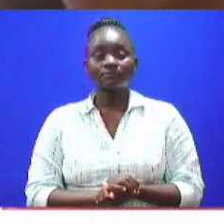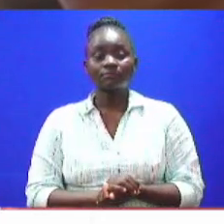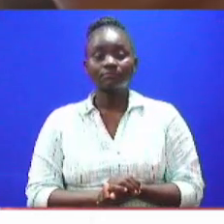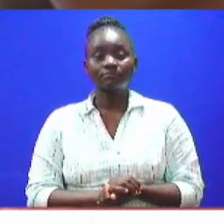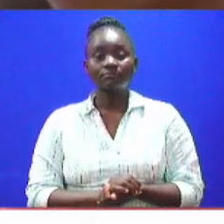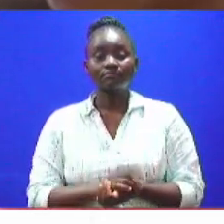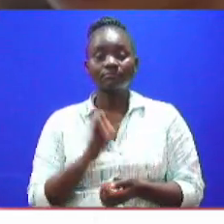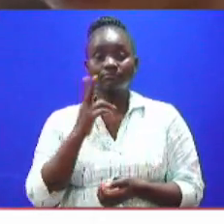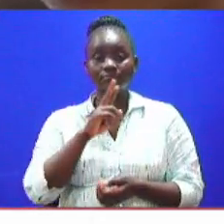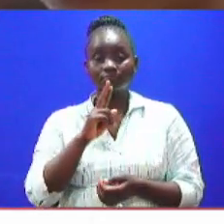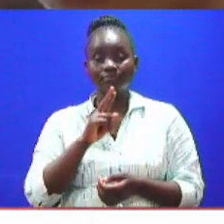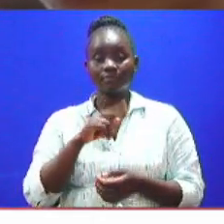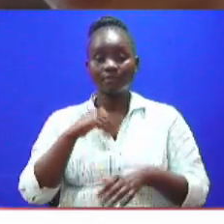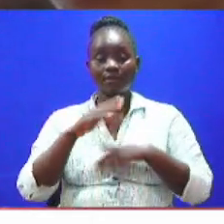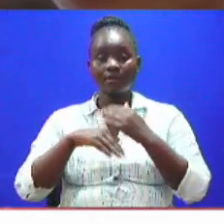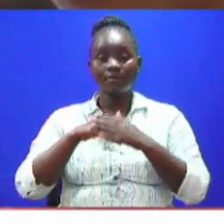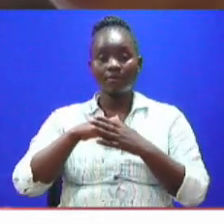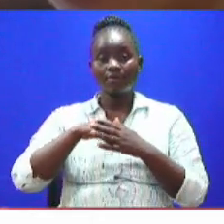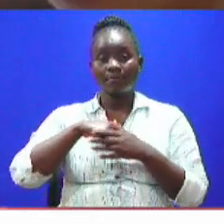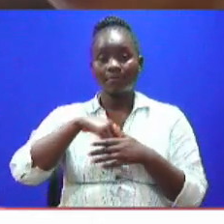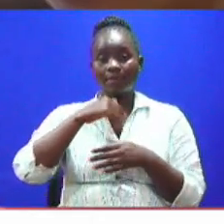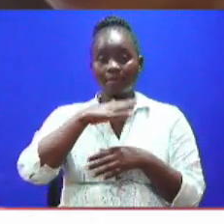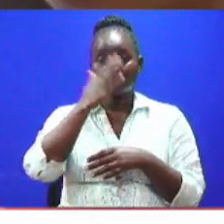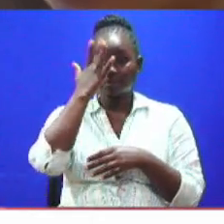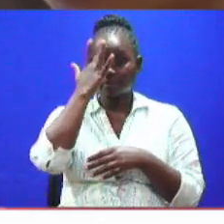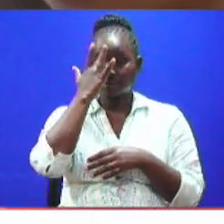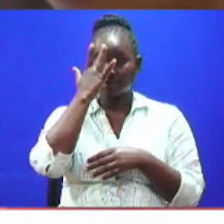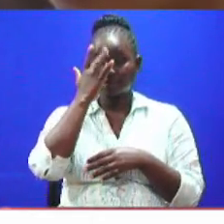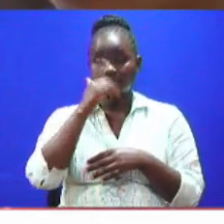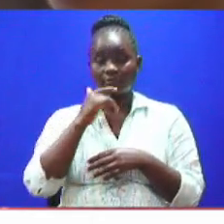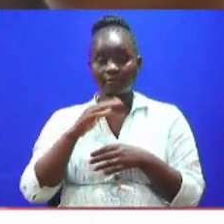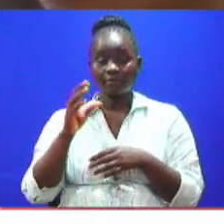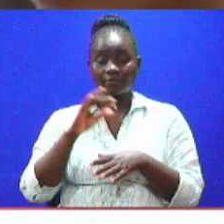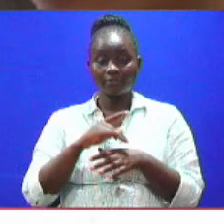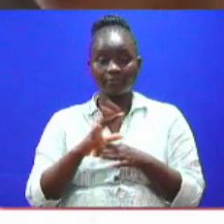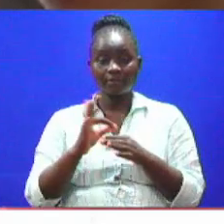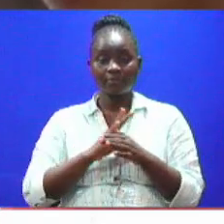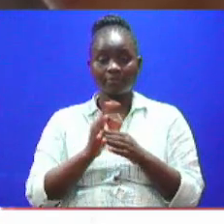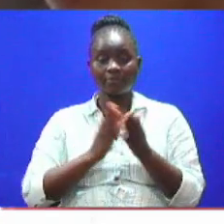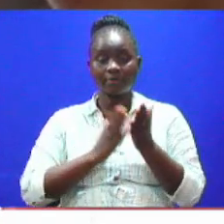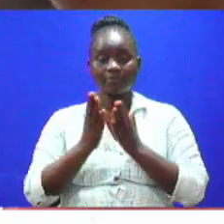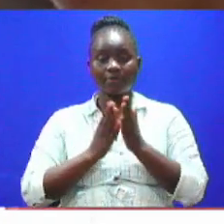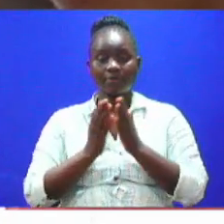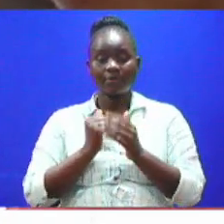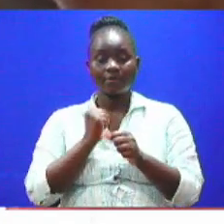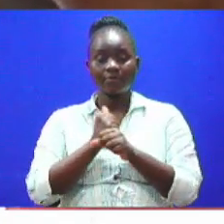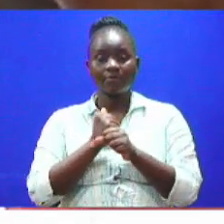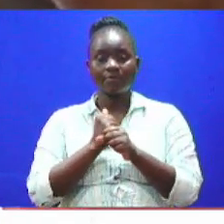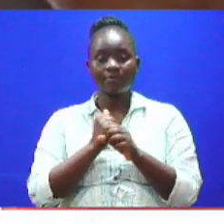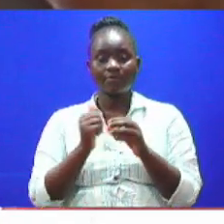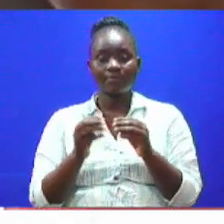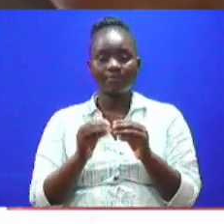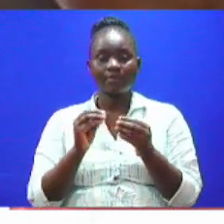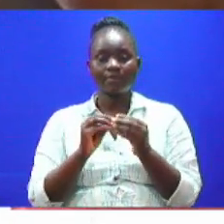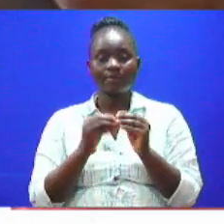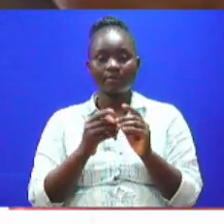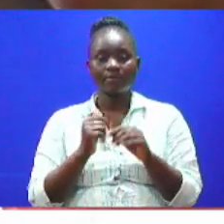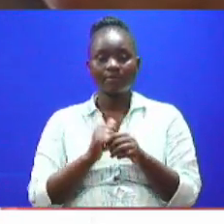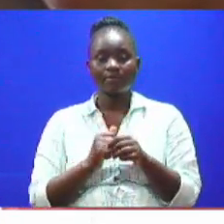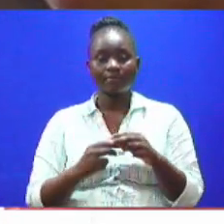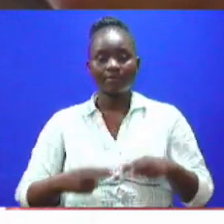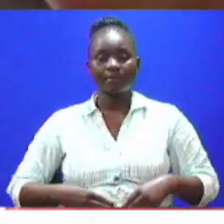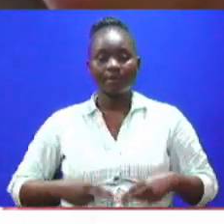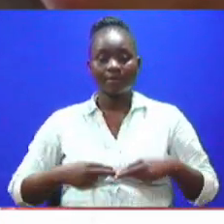anaangalia magonjwa yote. Nobo karari boikirani gwa ase okubwaterana na community health promoters abwo